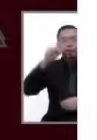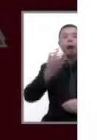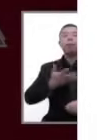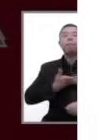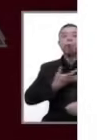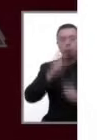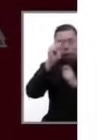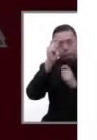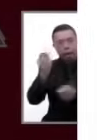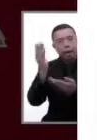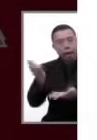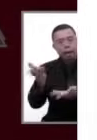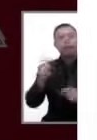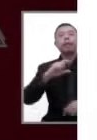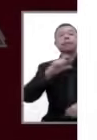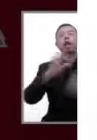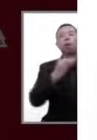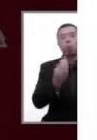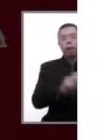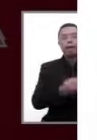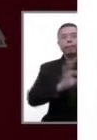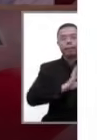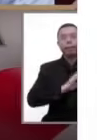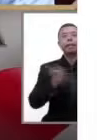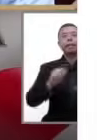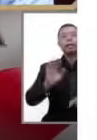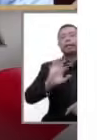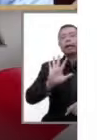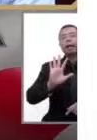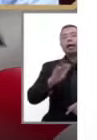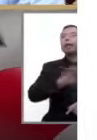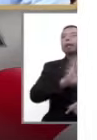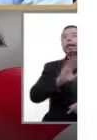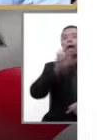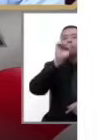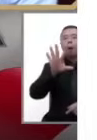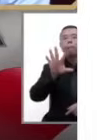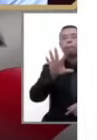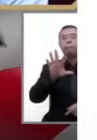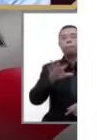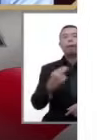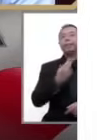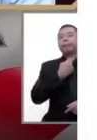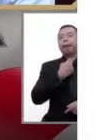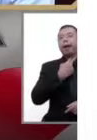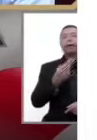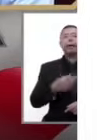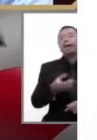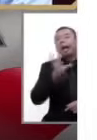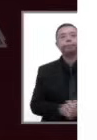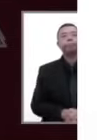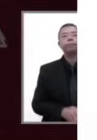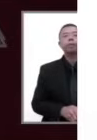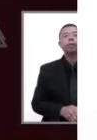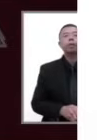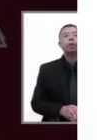dipersiapkan jadi ya silakan saja ee kami sih bersyukur dengan apa yang terjadi semalam Prof Mahfud bisa menjelaskan banyak